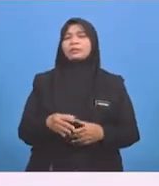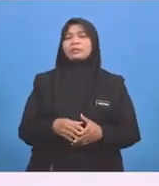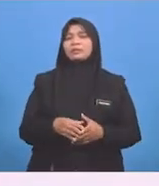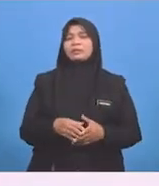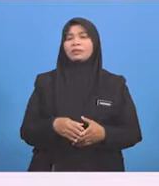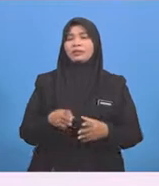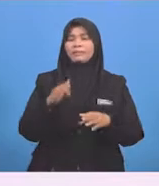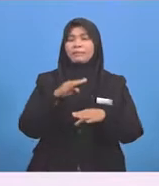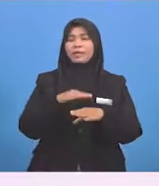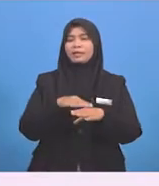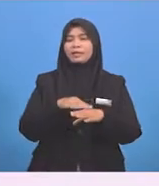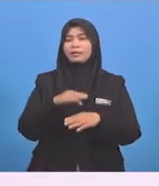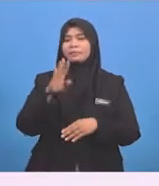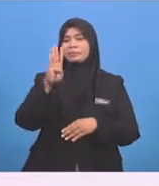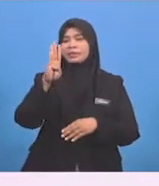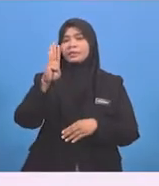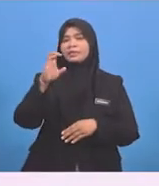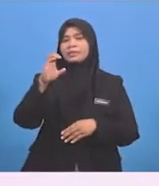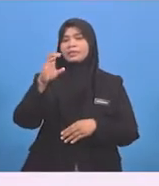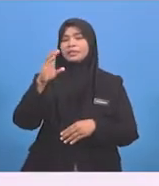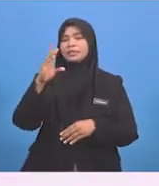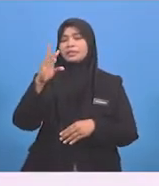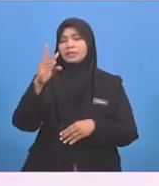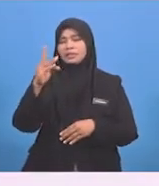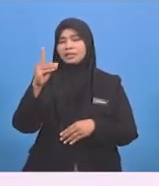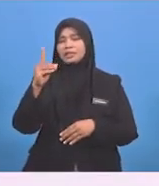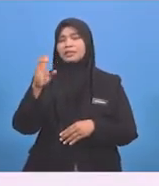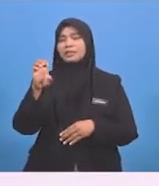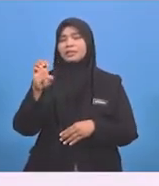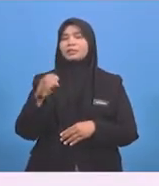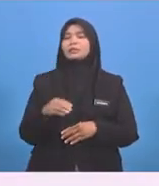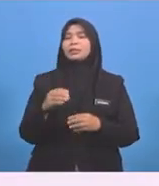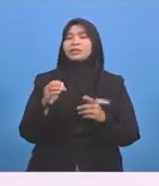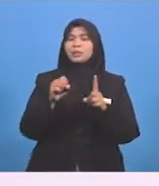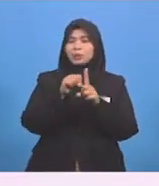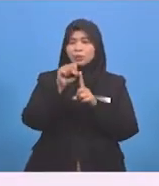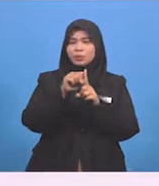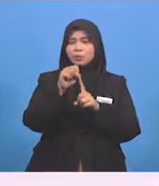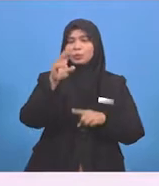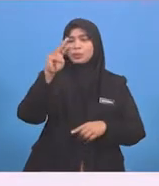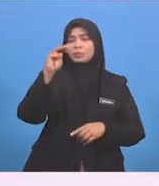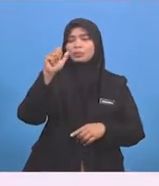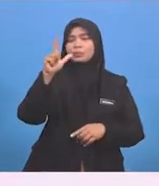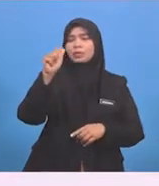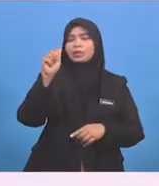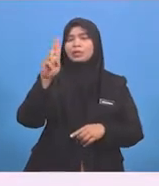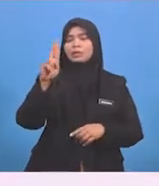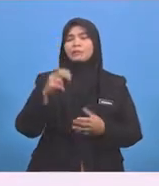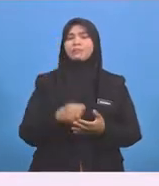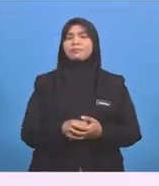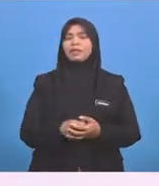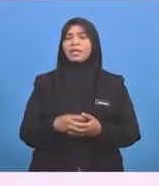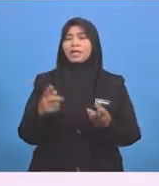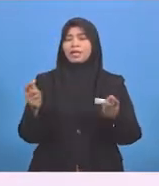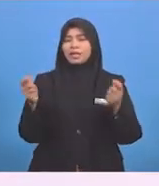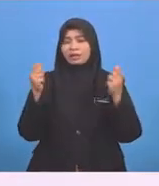Pada keadaan BC dan DE, suhu adalah malar. Jika dalam lengkung pemanasan, tenaga